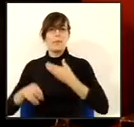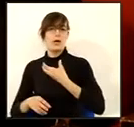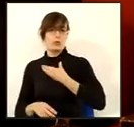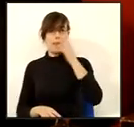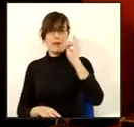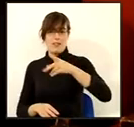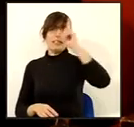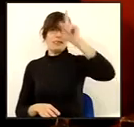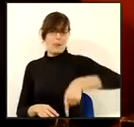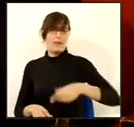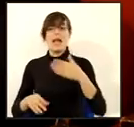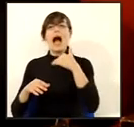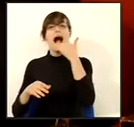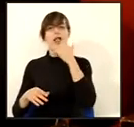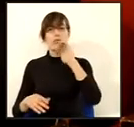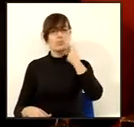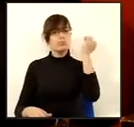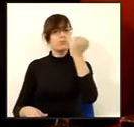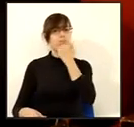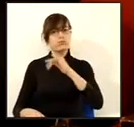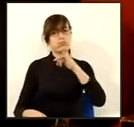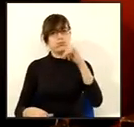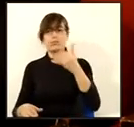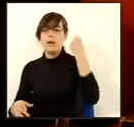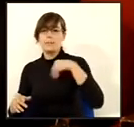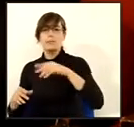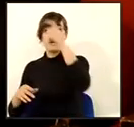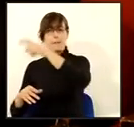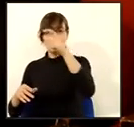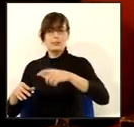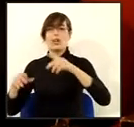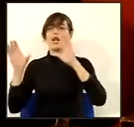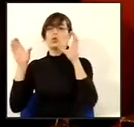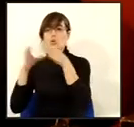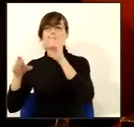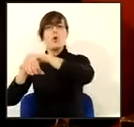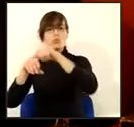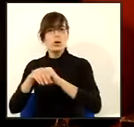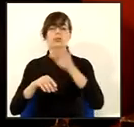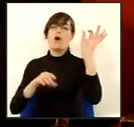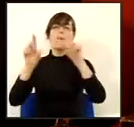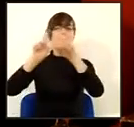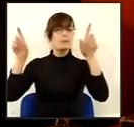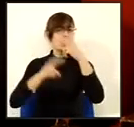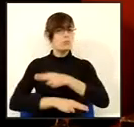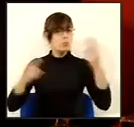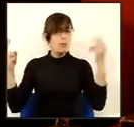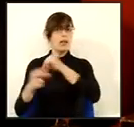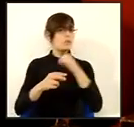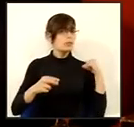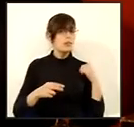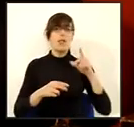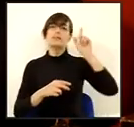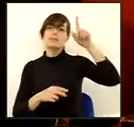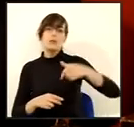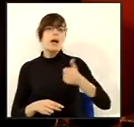seva condemna cap a totes aquelles persones, entitats, partits o empreses públiques o privades que,